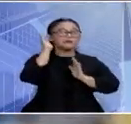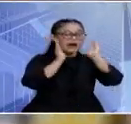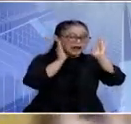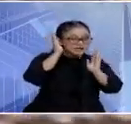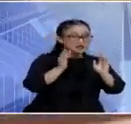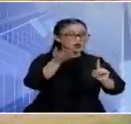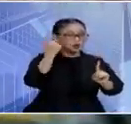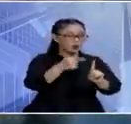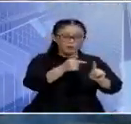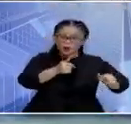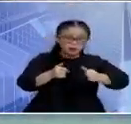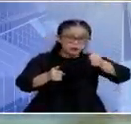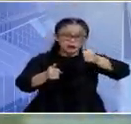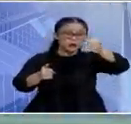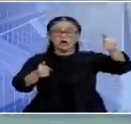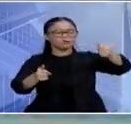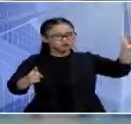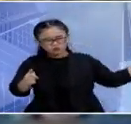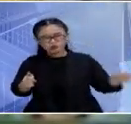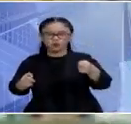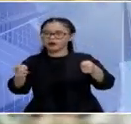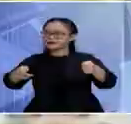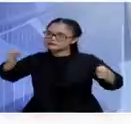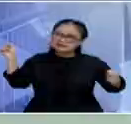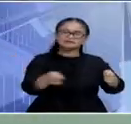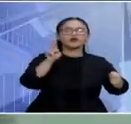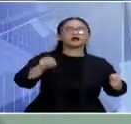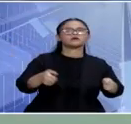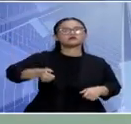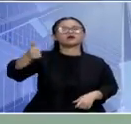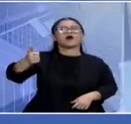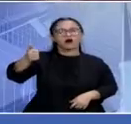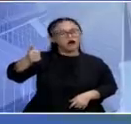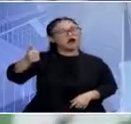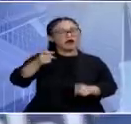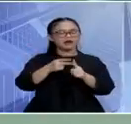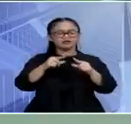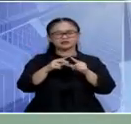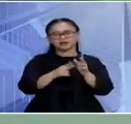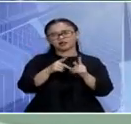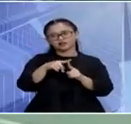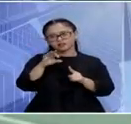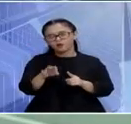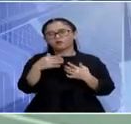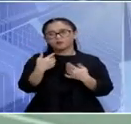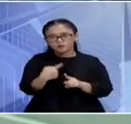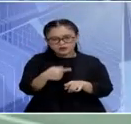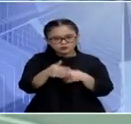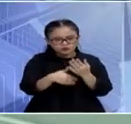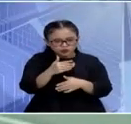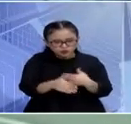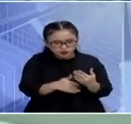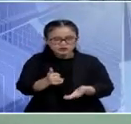sangat ditakuti karena pukulannya yang sangat kencang saat itu. Langkah Haryanto Arbi semakin menunjukkan taringnya. Ia pun